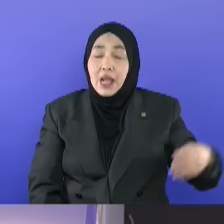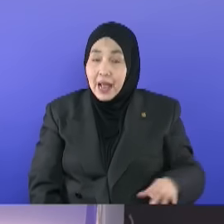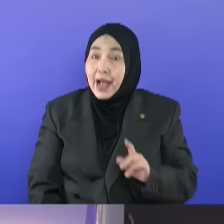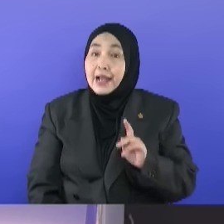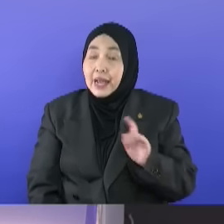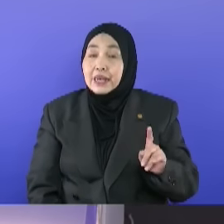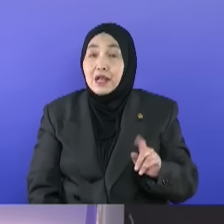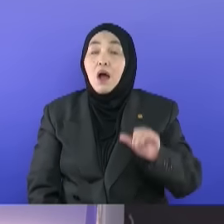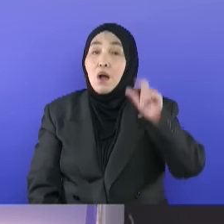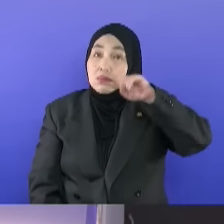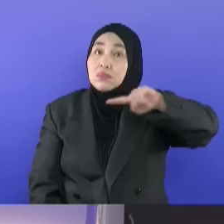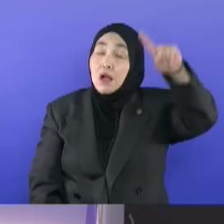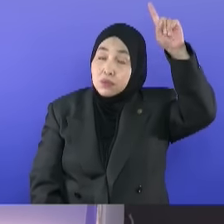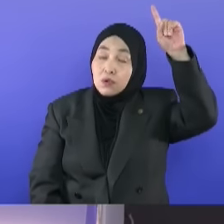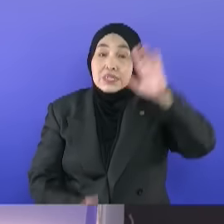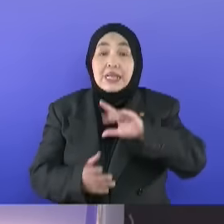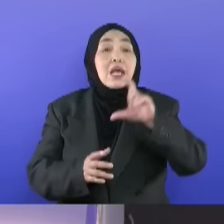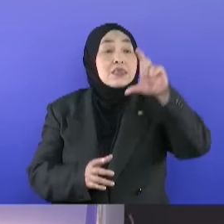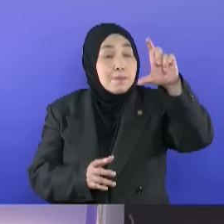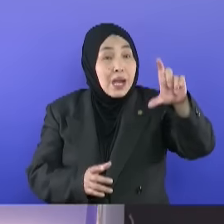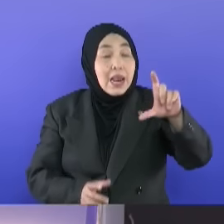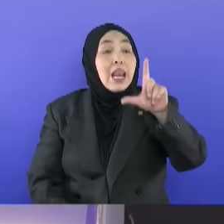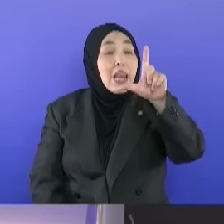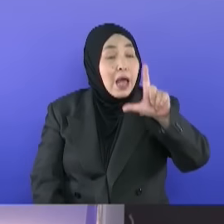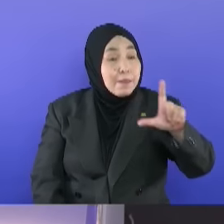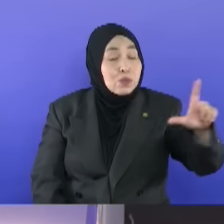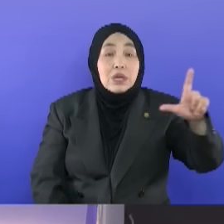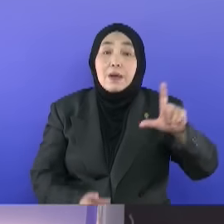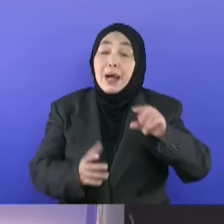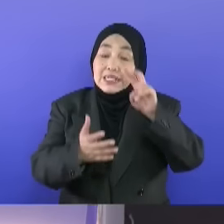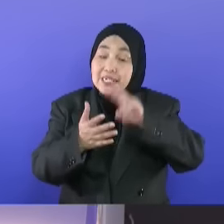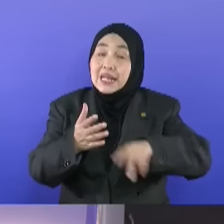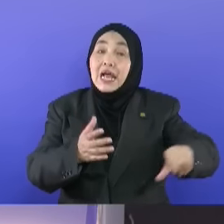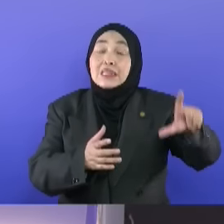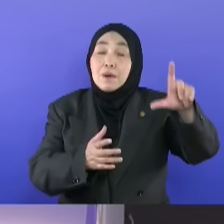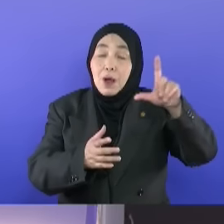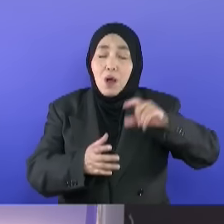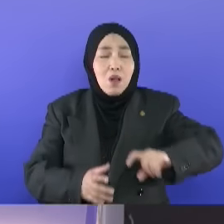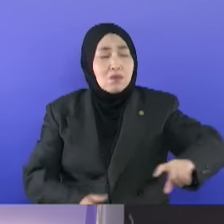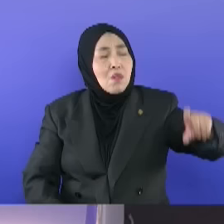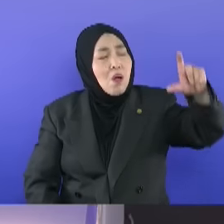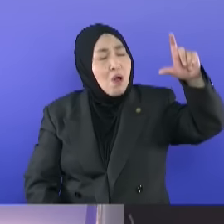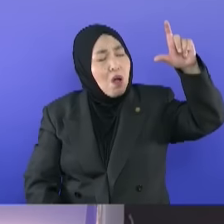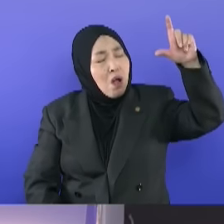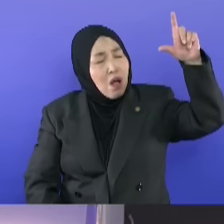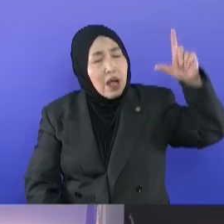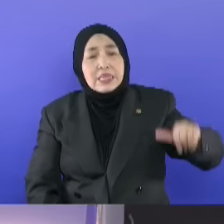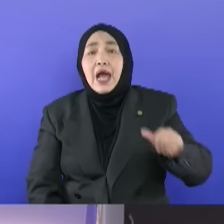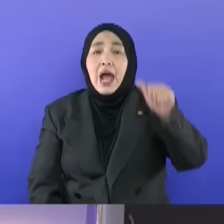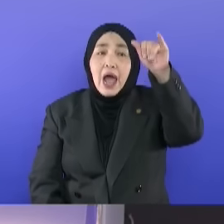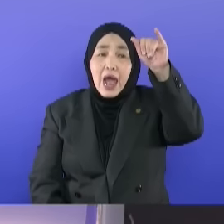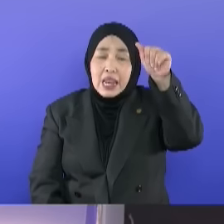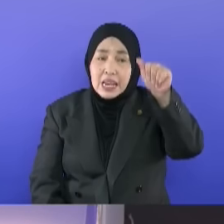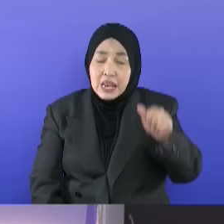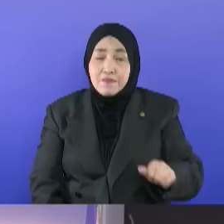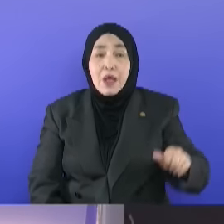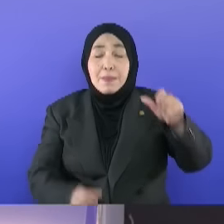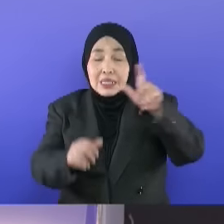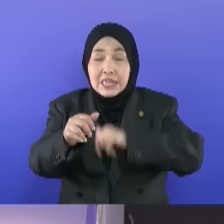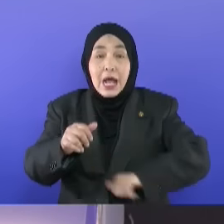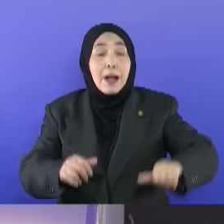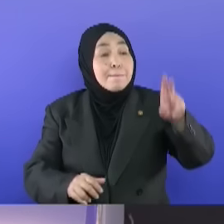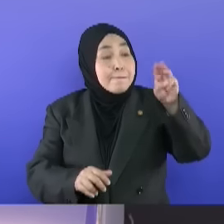kan Allah tu kan maka teballah sebab lam tu dibaca dengan tebal maka Allah alif yang panjang mad tu dibaca